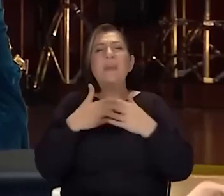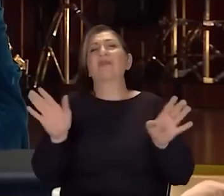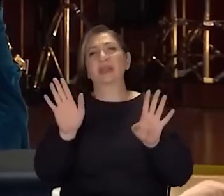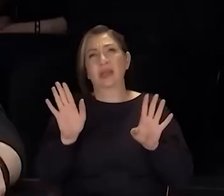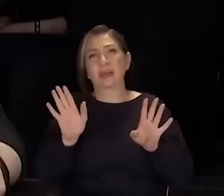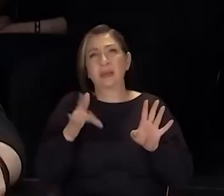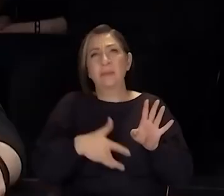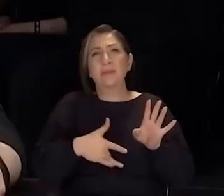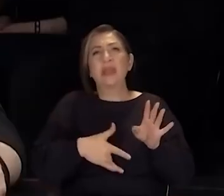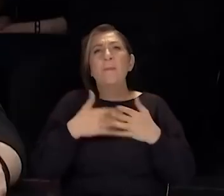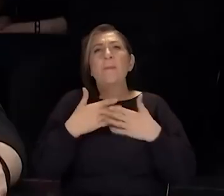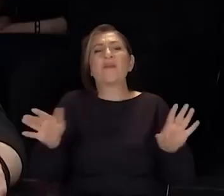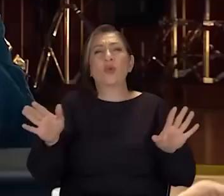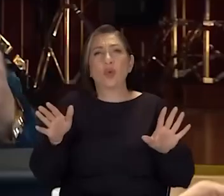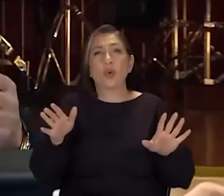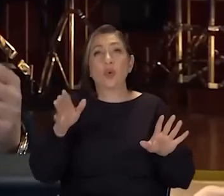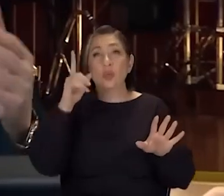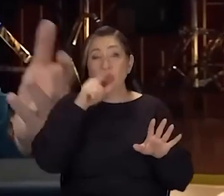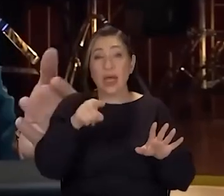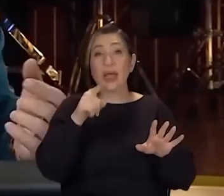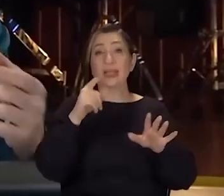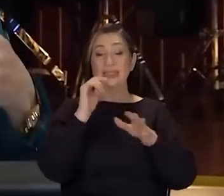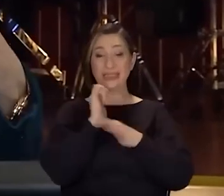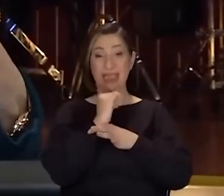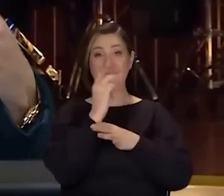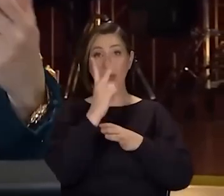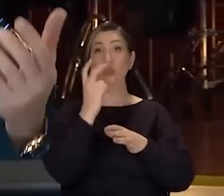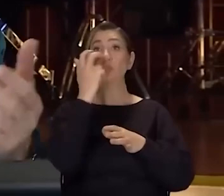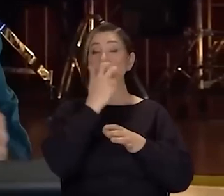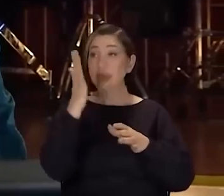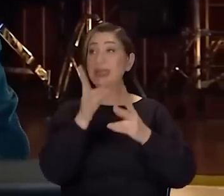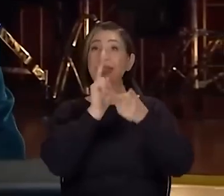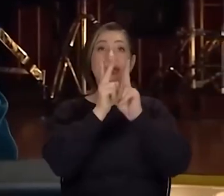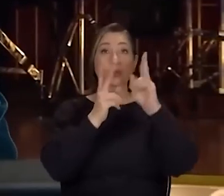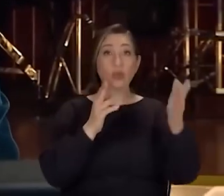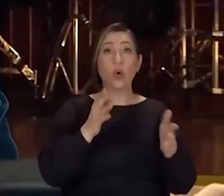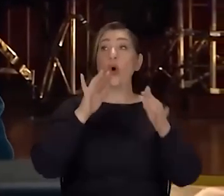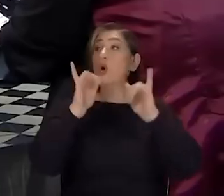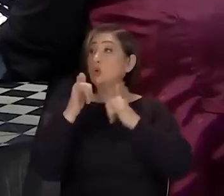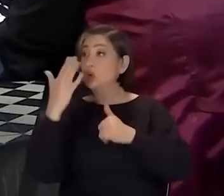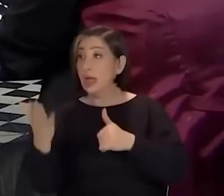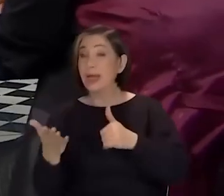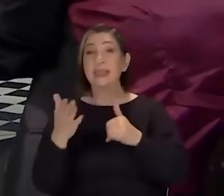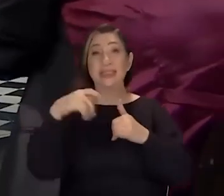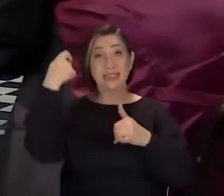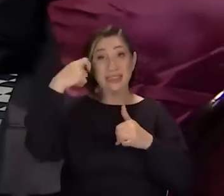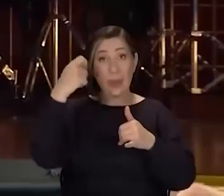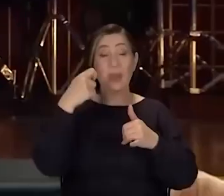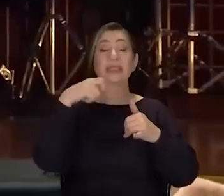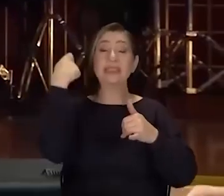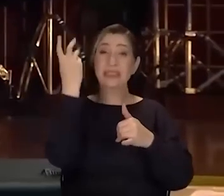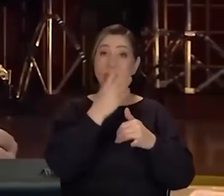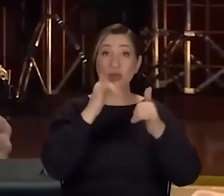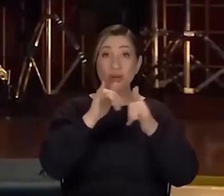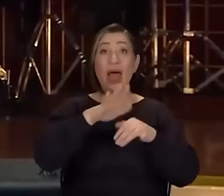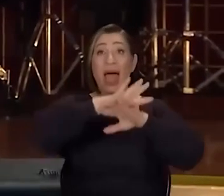ettiler. Midelerimiz perişan. Evet. Dolayısıyla özellikle sanatkarlar, müzisyenler, tiyatrocular, oyuncular yani sinema oyuncuları, dizi